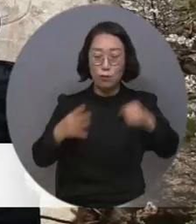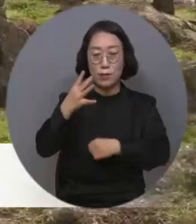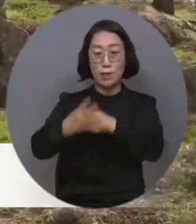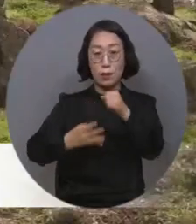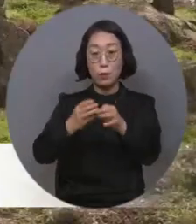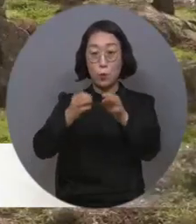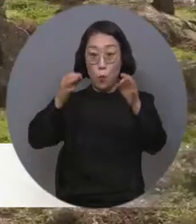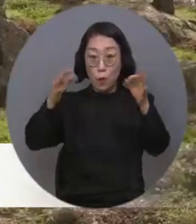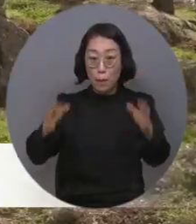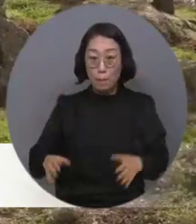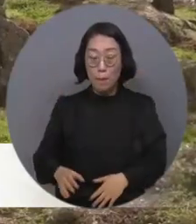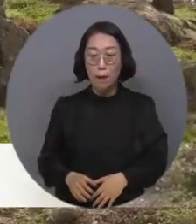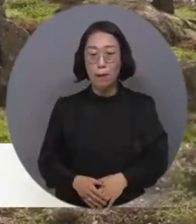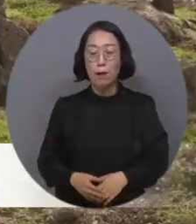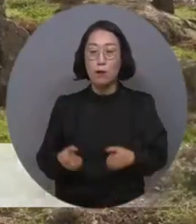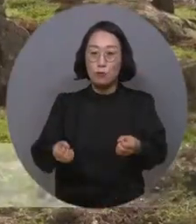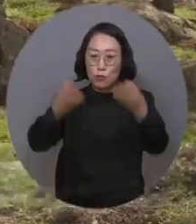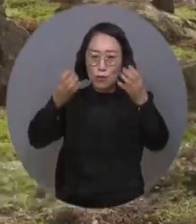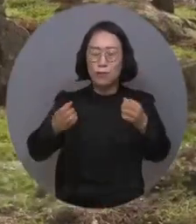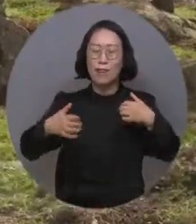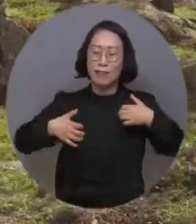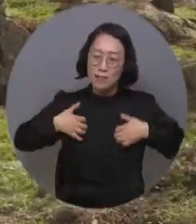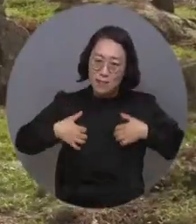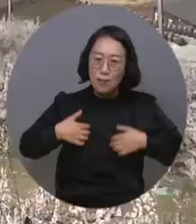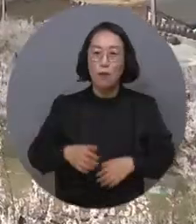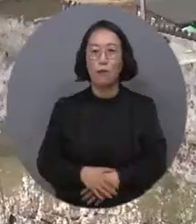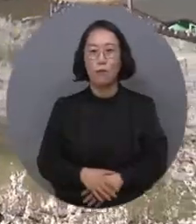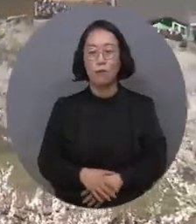만에 열린 이번 매화축제를 반겼습니다